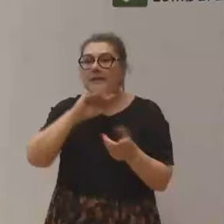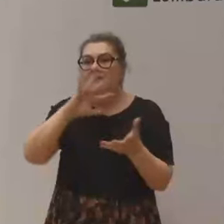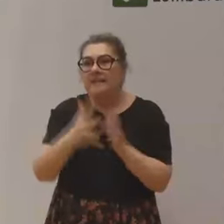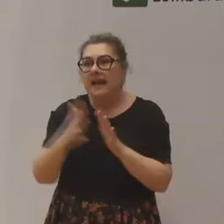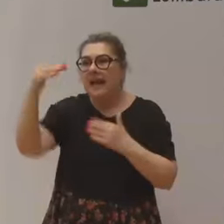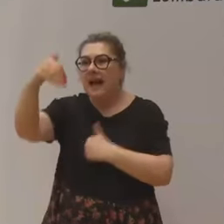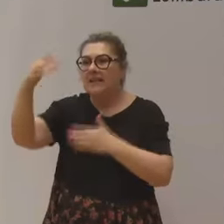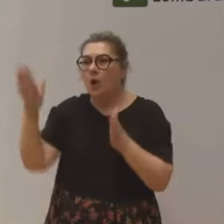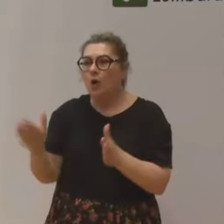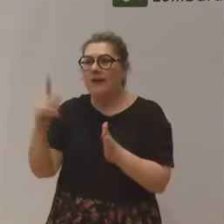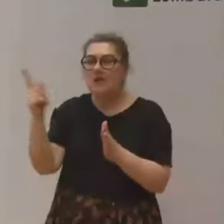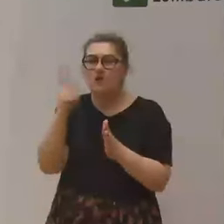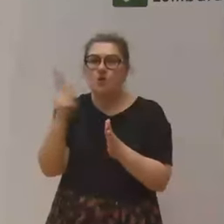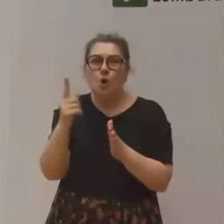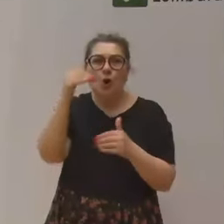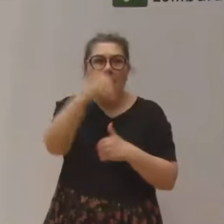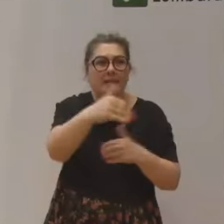categorizzare all'interno